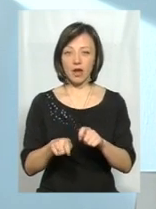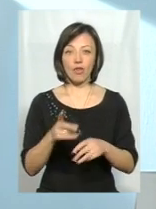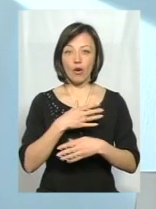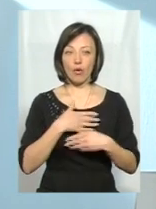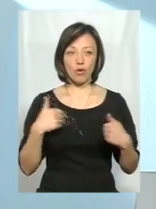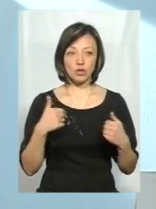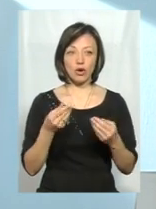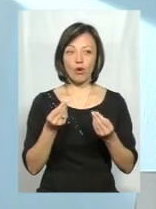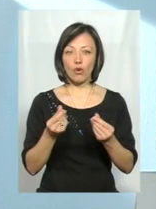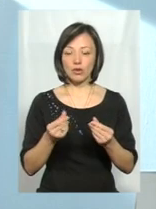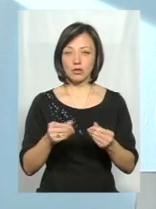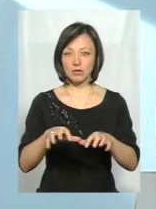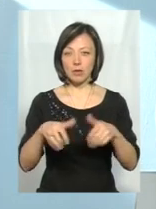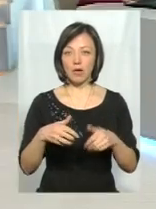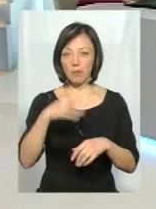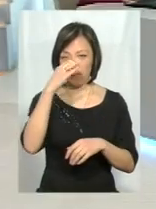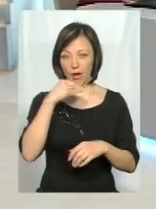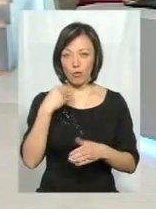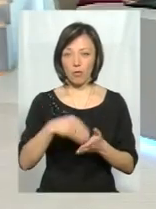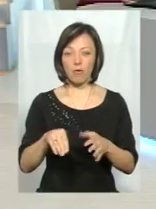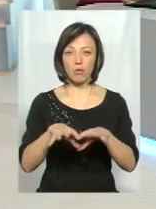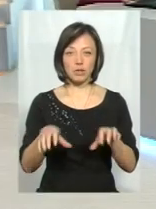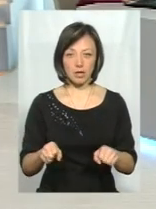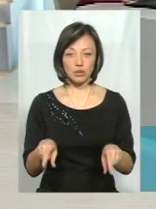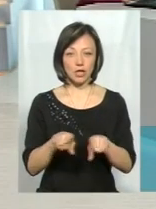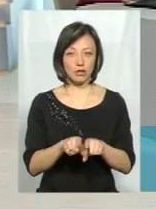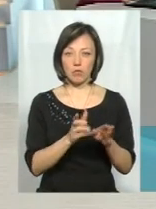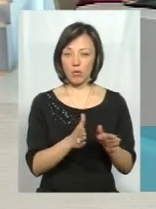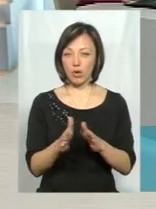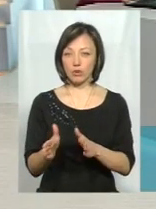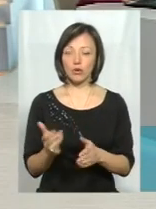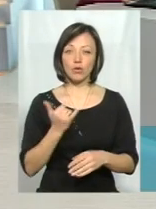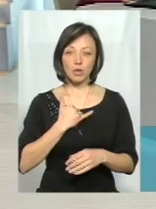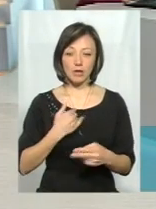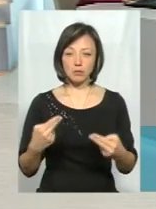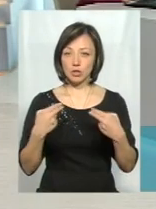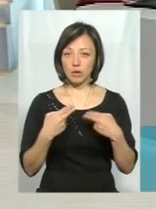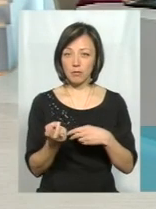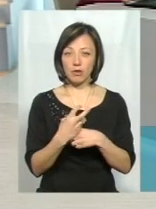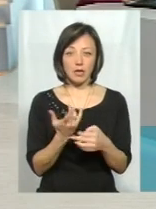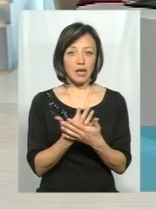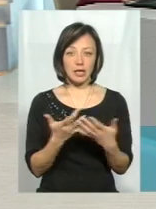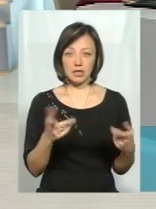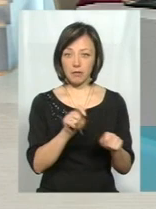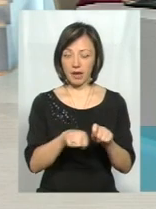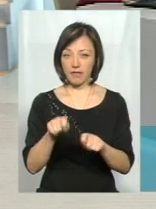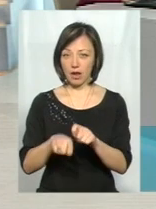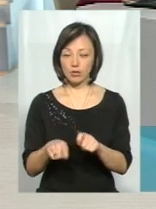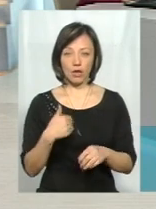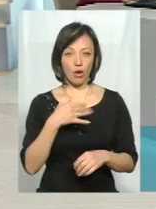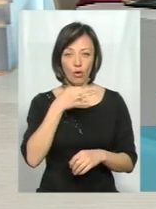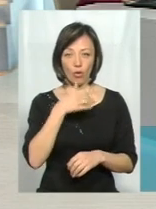хоче відбити гроші, бо батько купив йому посаду, то теж все в порядку. До нас теж приїжджають, приходять різні провіряючі. Я